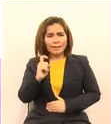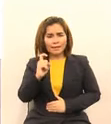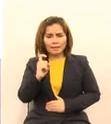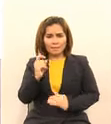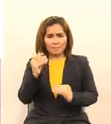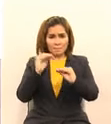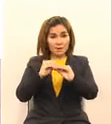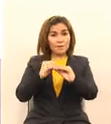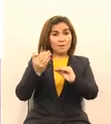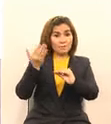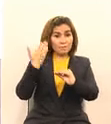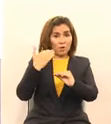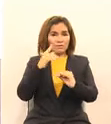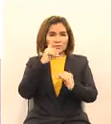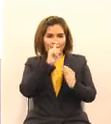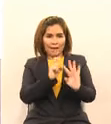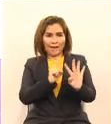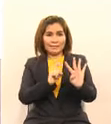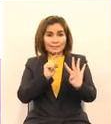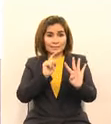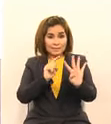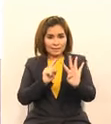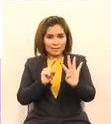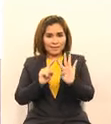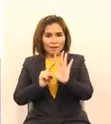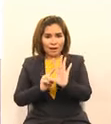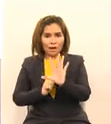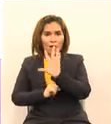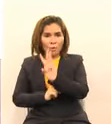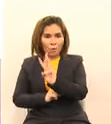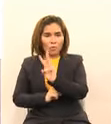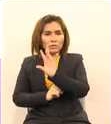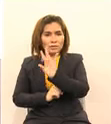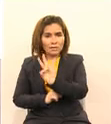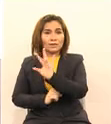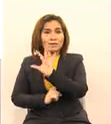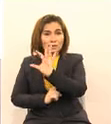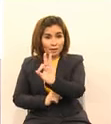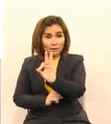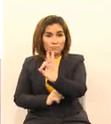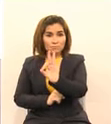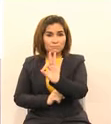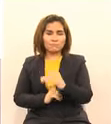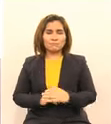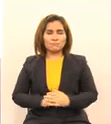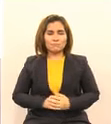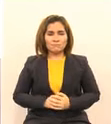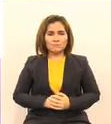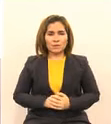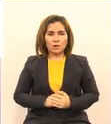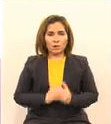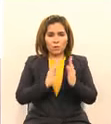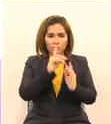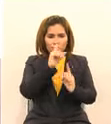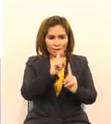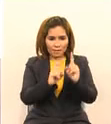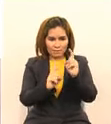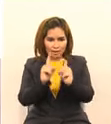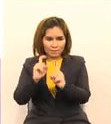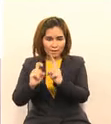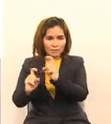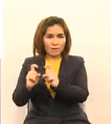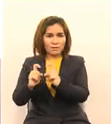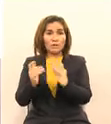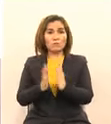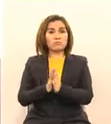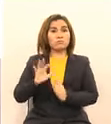จากเรายืนอยู่ที่4แล้วมา5แล้วมา6มา7มา9ละอันนี้คือผู้ป่วยเสียชีวิตซึ่งตร